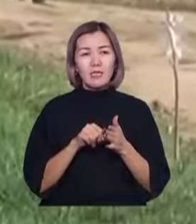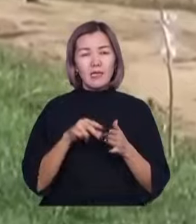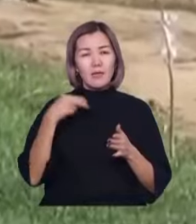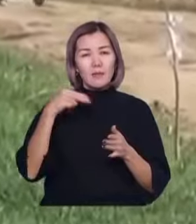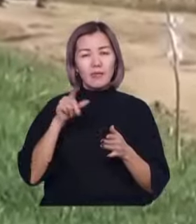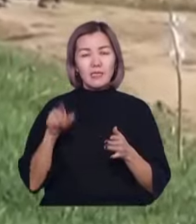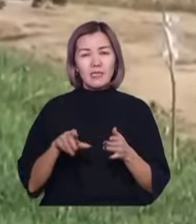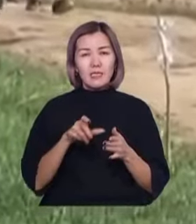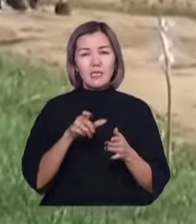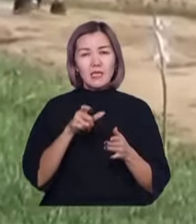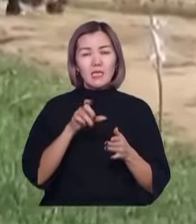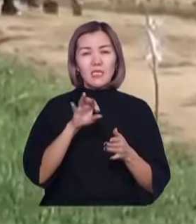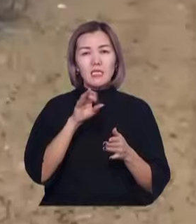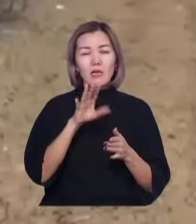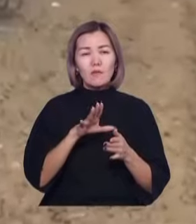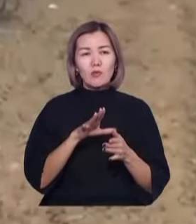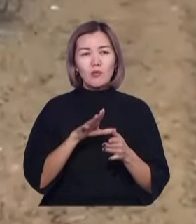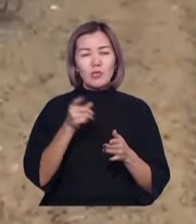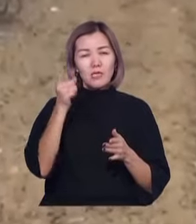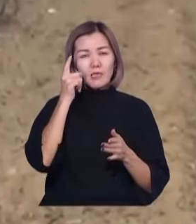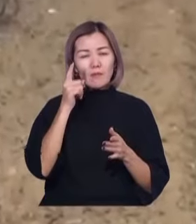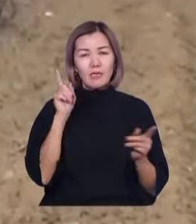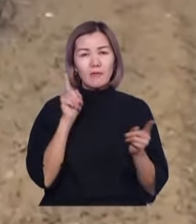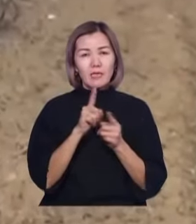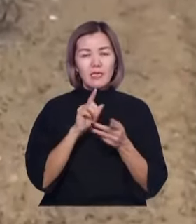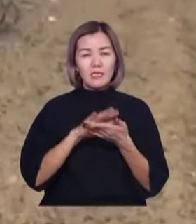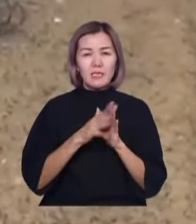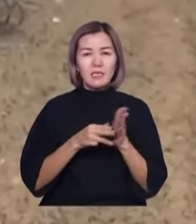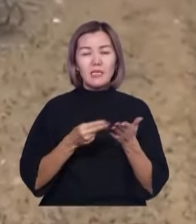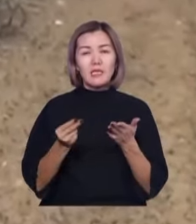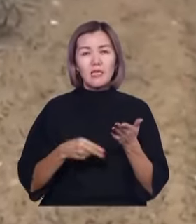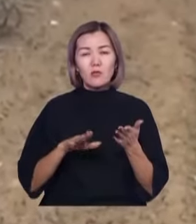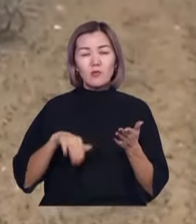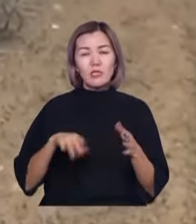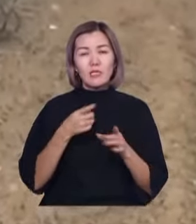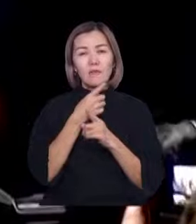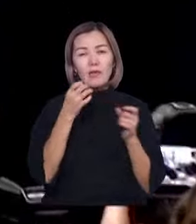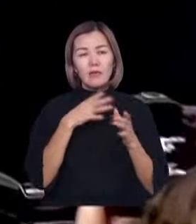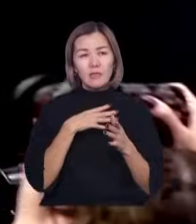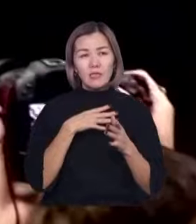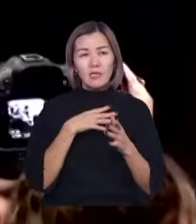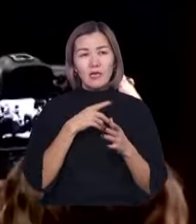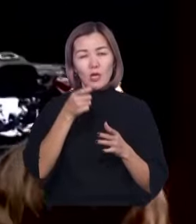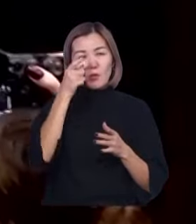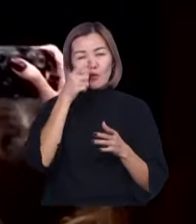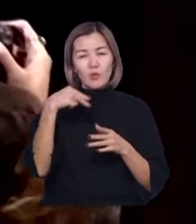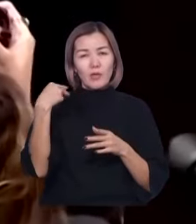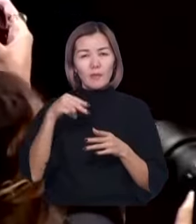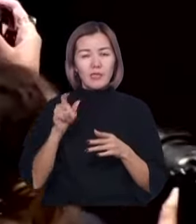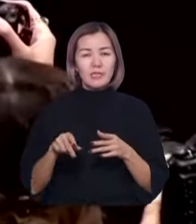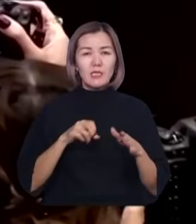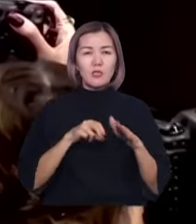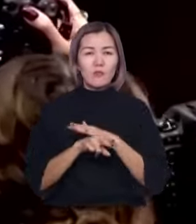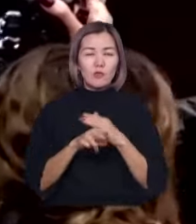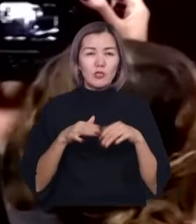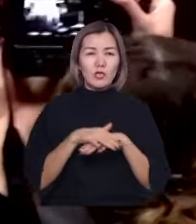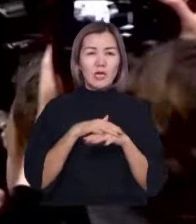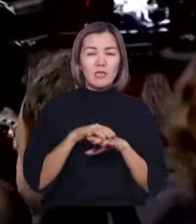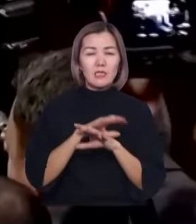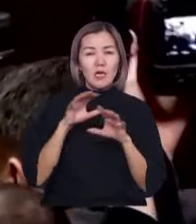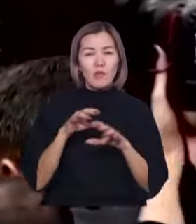Ердоған Ыстамбұлда Германия канцлері Олаф Шальцпен келіссөзден кейін осылай деп мәлімдеді. Сөйтіп Түркия президенті босқын жұртты қанатын